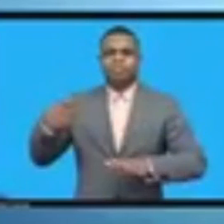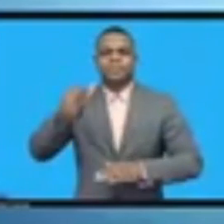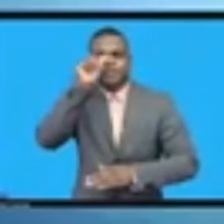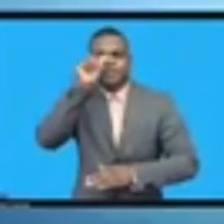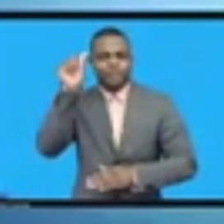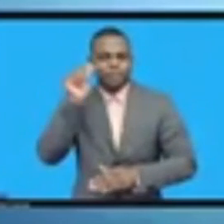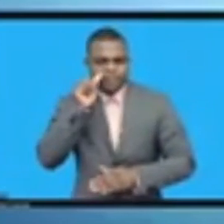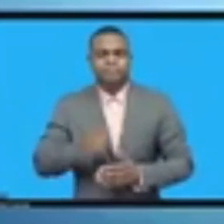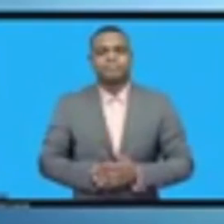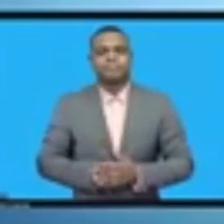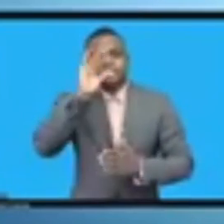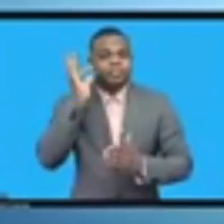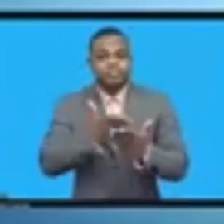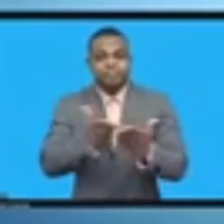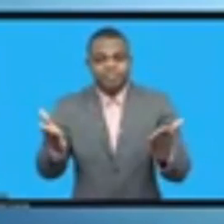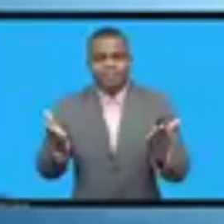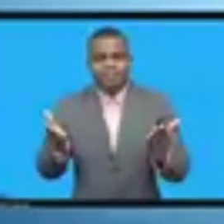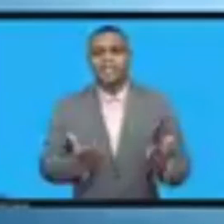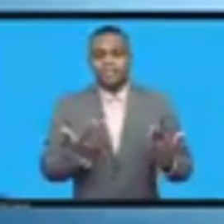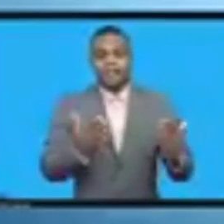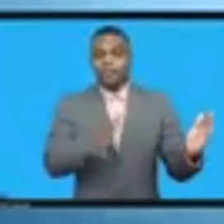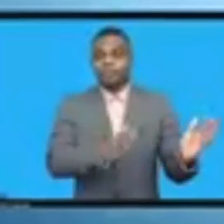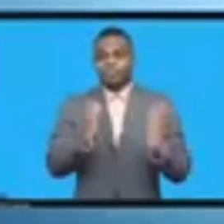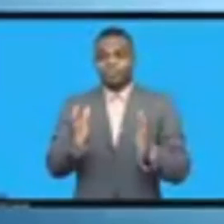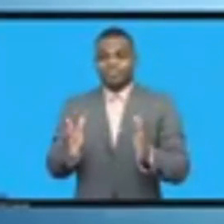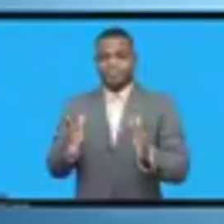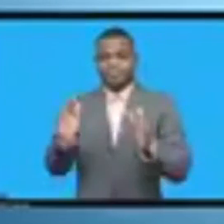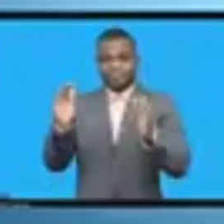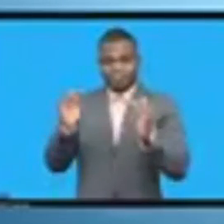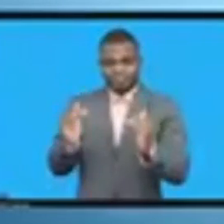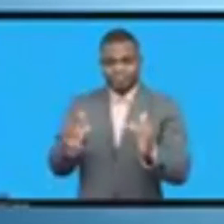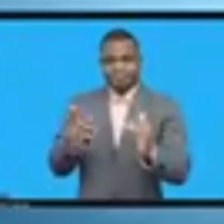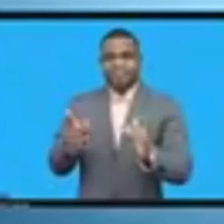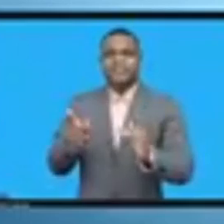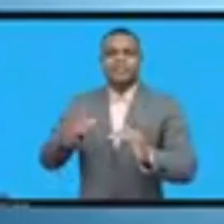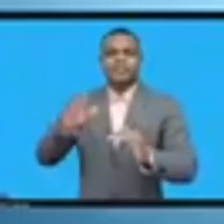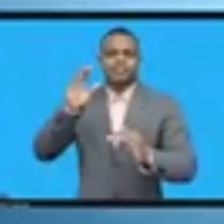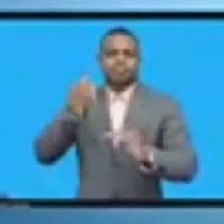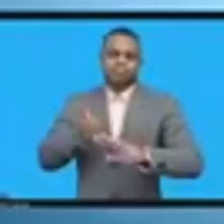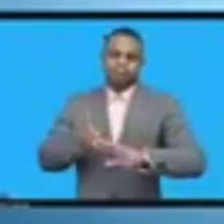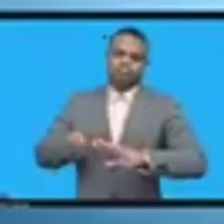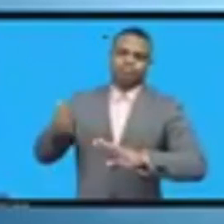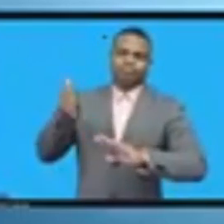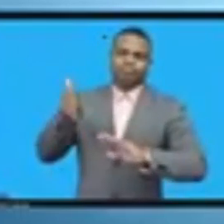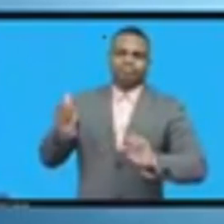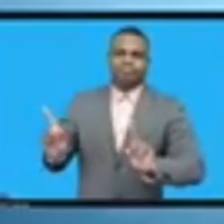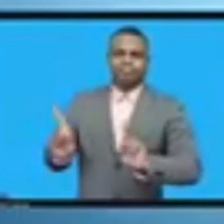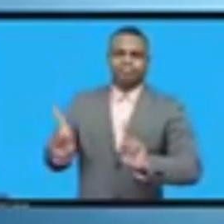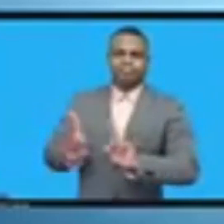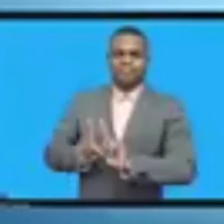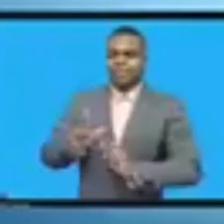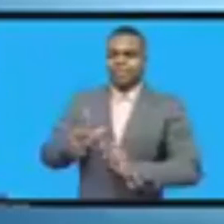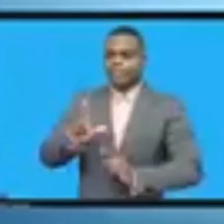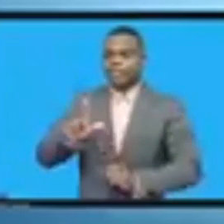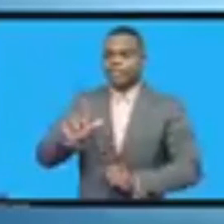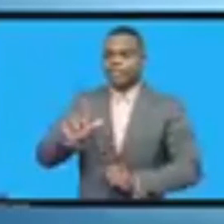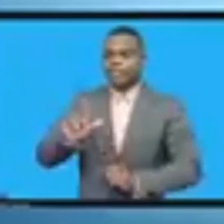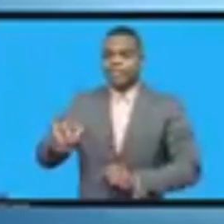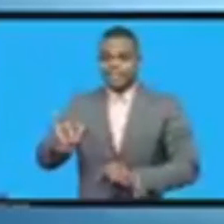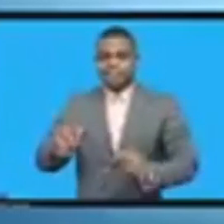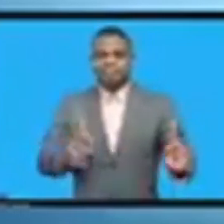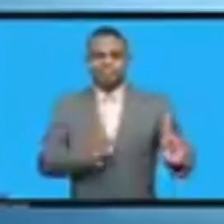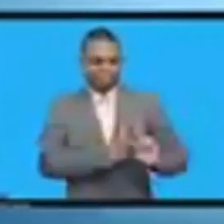现在呢李俊华先生和总理先生以及各位阁下请到台